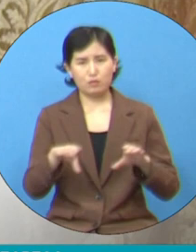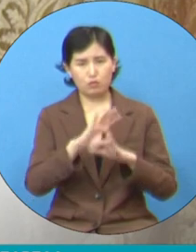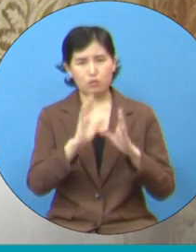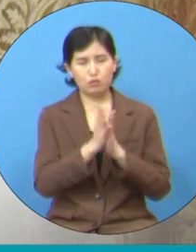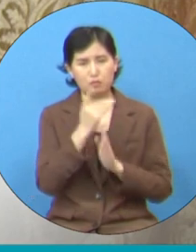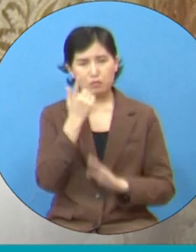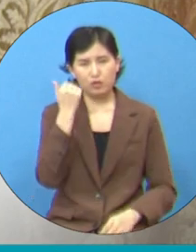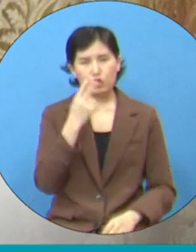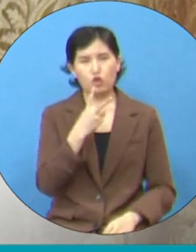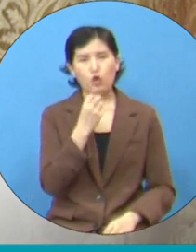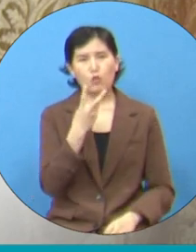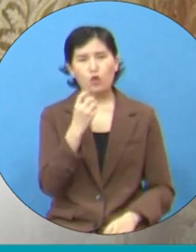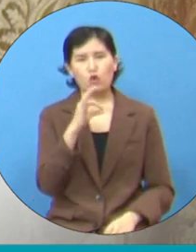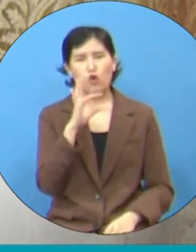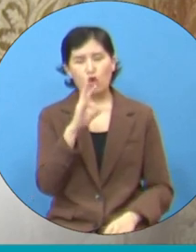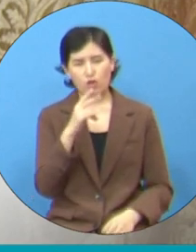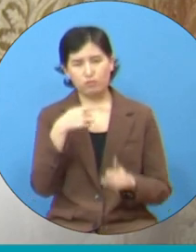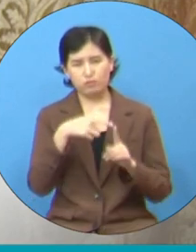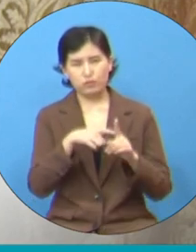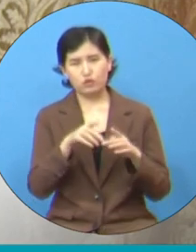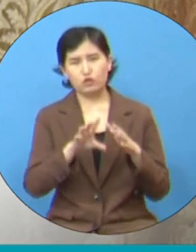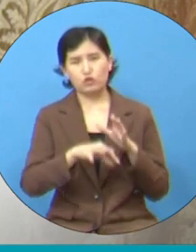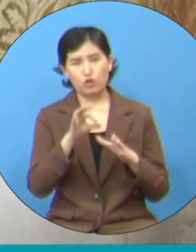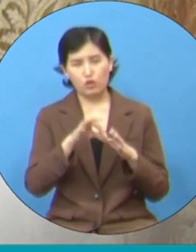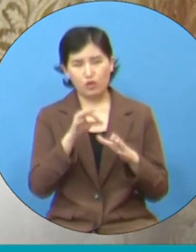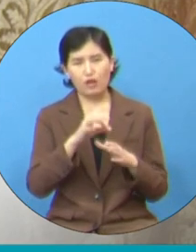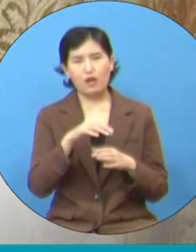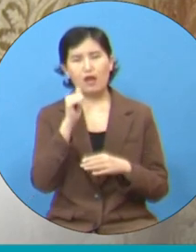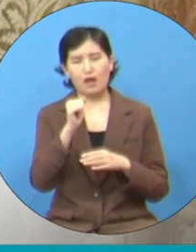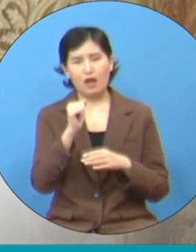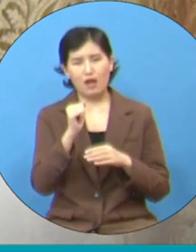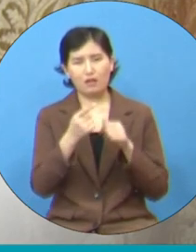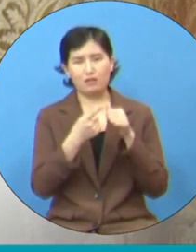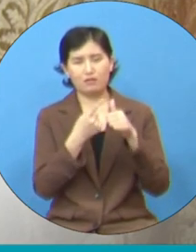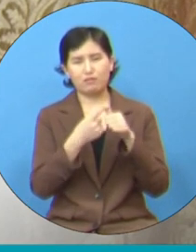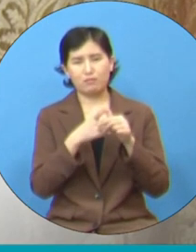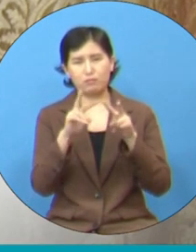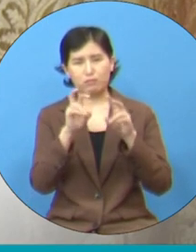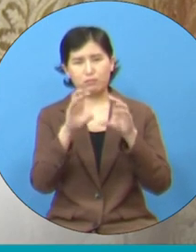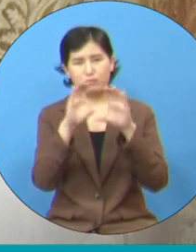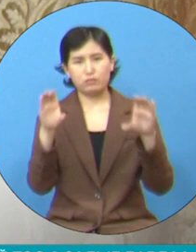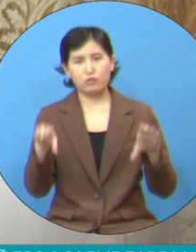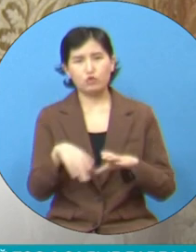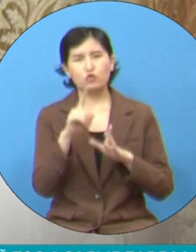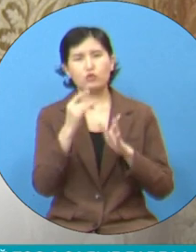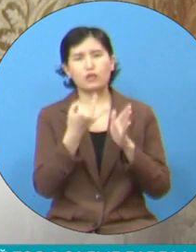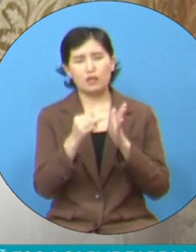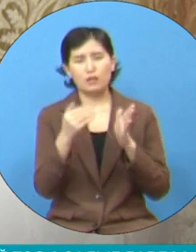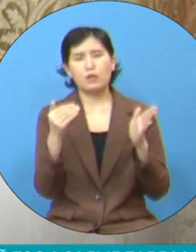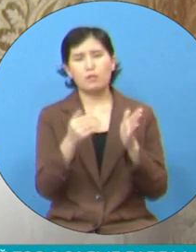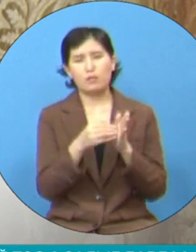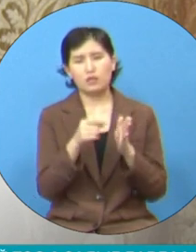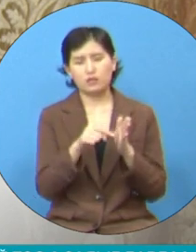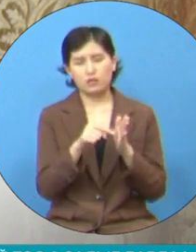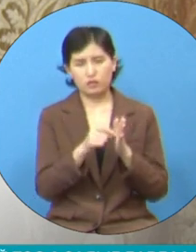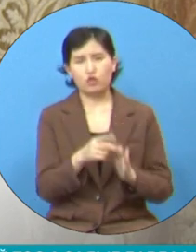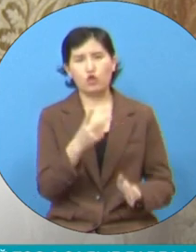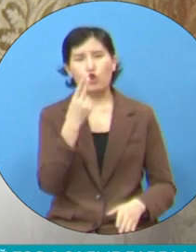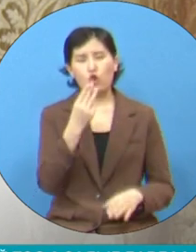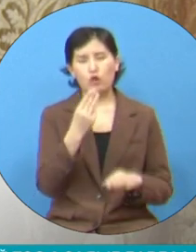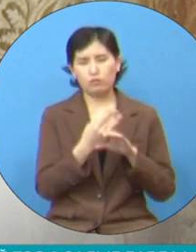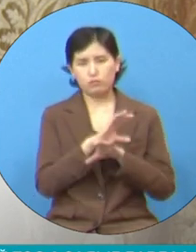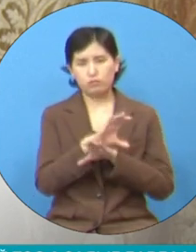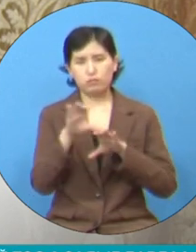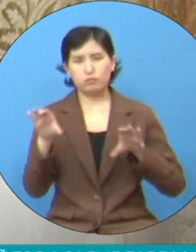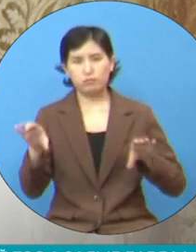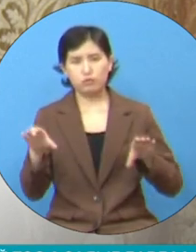тавьсан 20 оны сонгуулиар А самбар болвол нэг 170 мянган орчим дунджаар үнэтэй байсан. Тэгэхээр яд ч л одоо 2 А самбар тавьсан